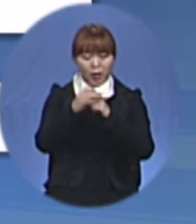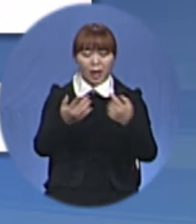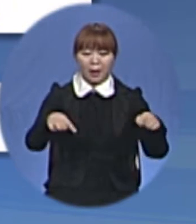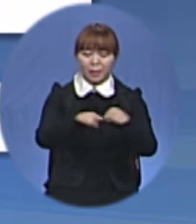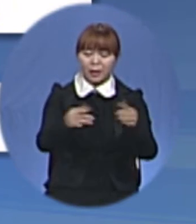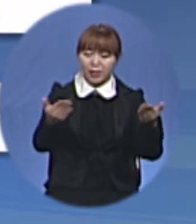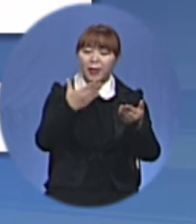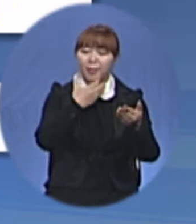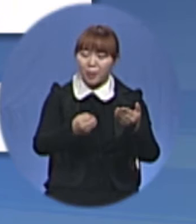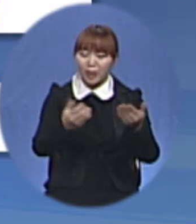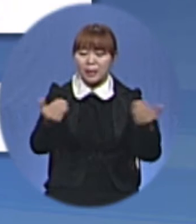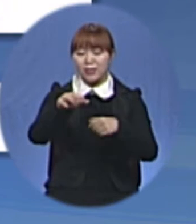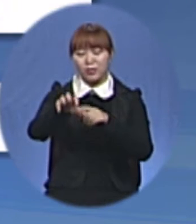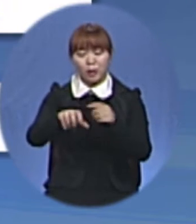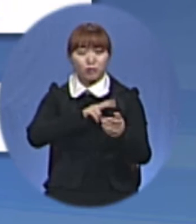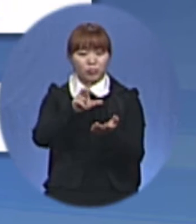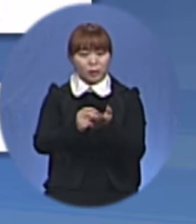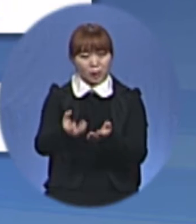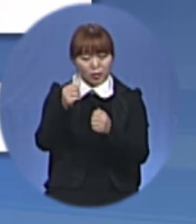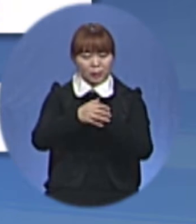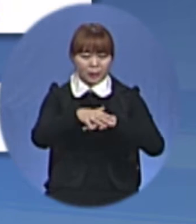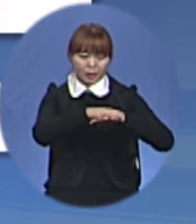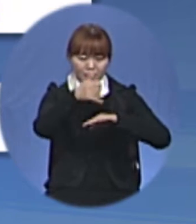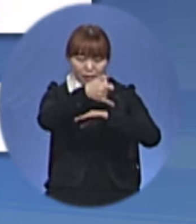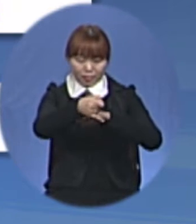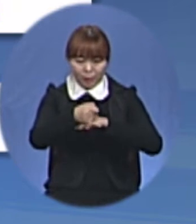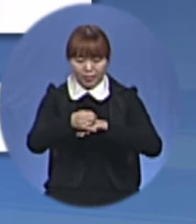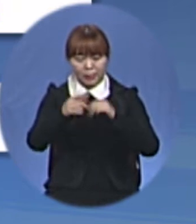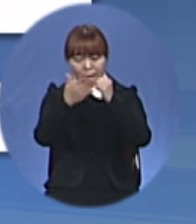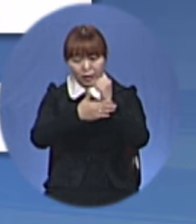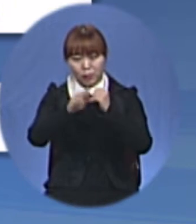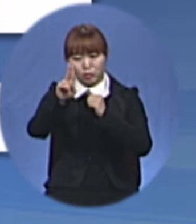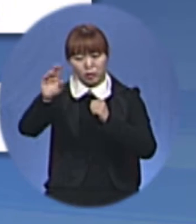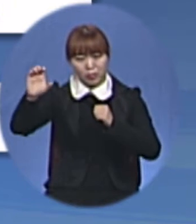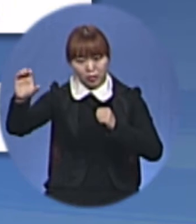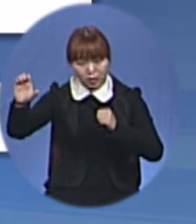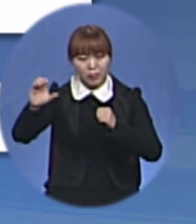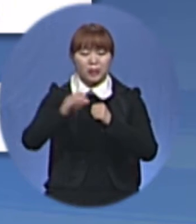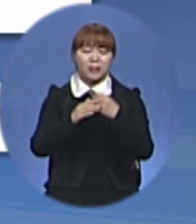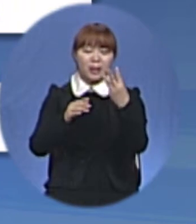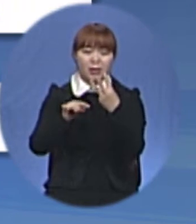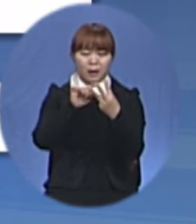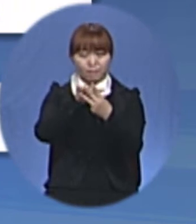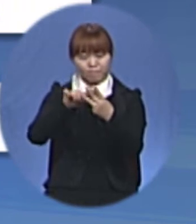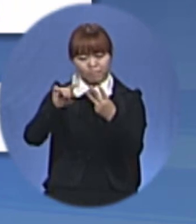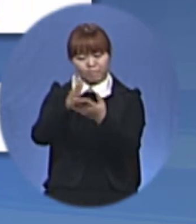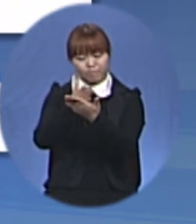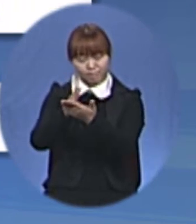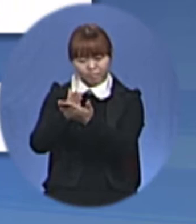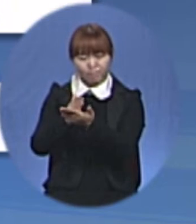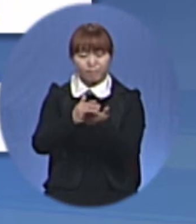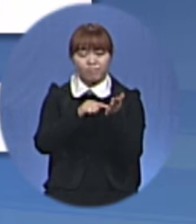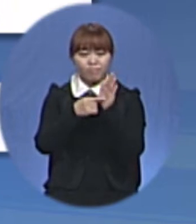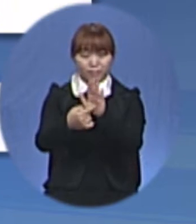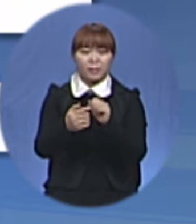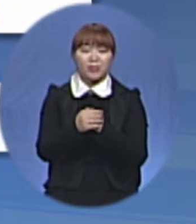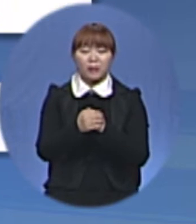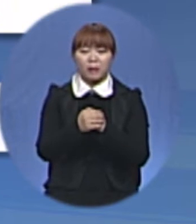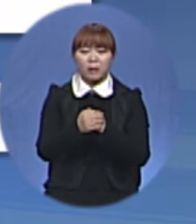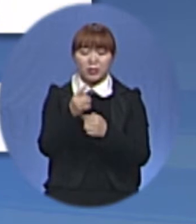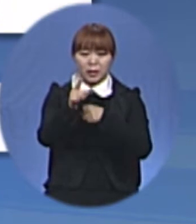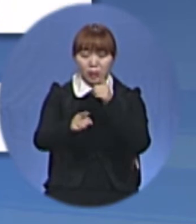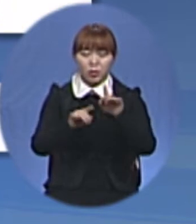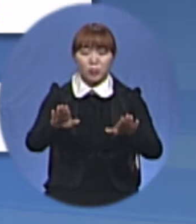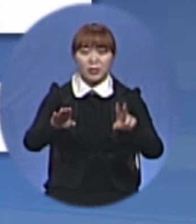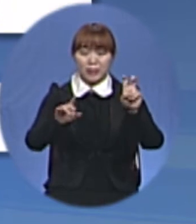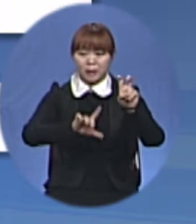함께 일하는 행복한 일터를 주제로 그래픽 디자인, 사진, UCC 동영상 3개 분야로 나눠 진행됩니다. 작품 신청은